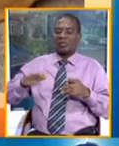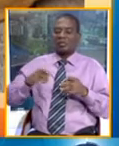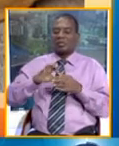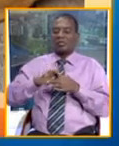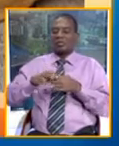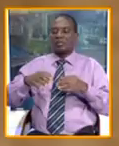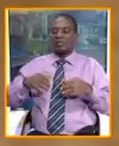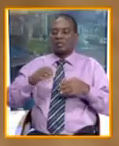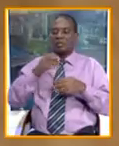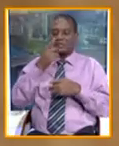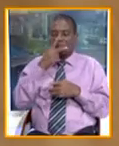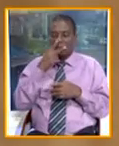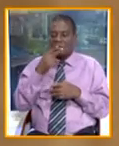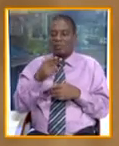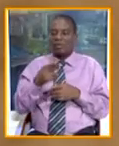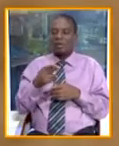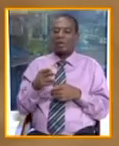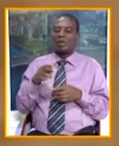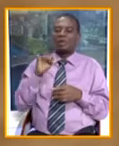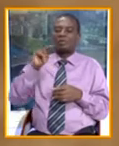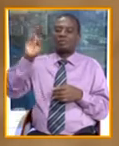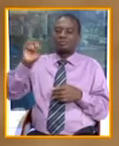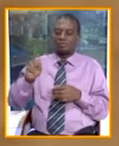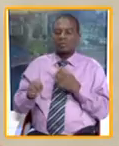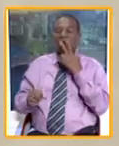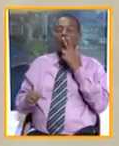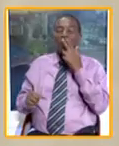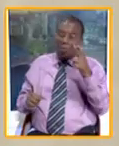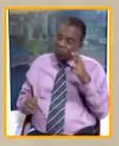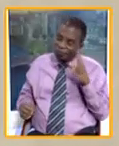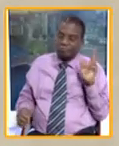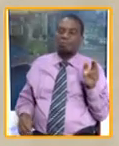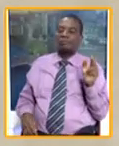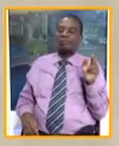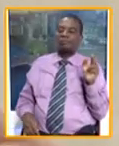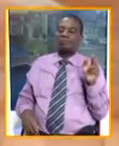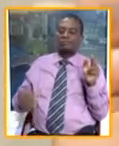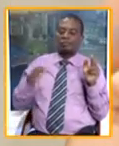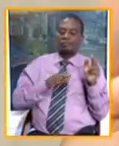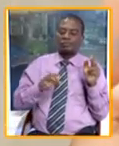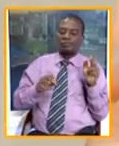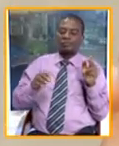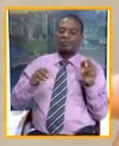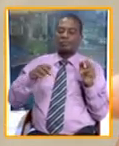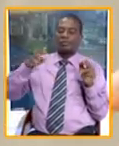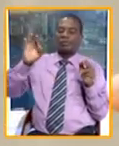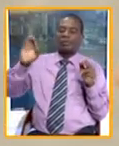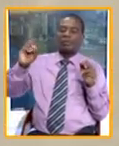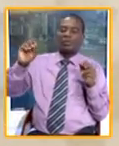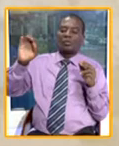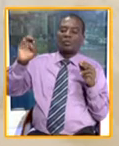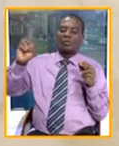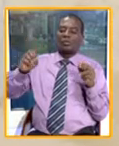Djadji. Une tige de cigarette allumée entre ses doigts. Fofana fume à longueur de journée un